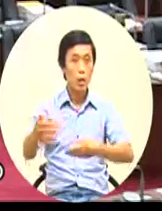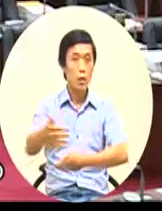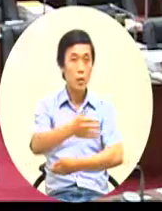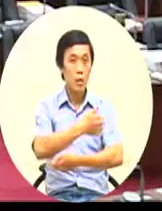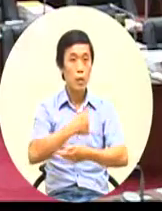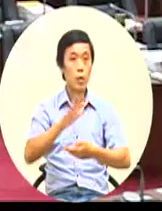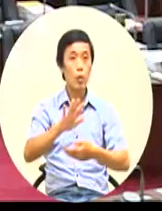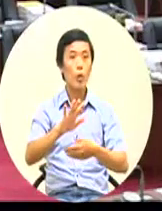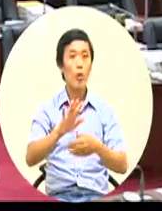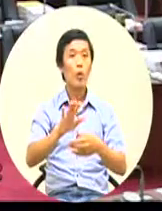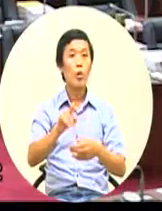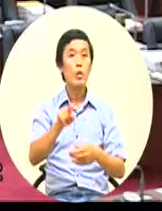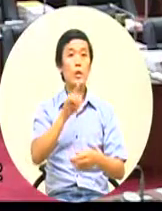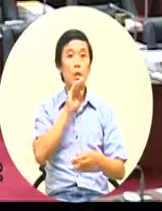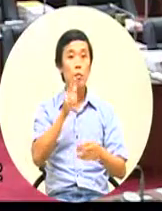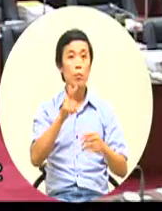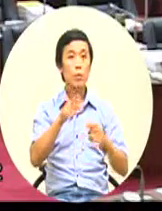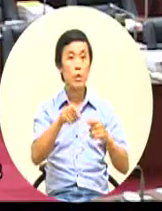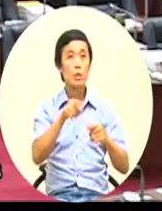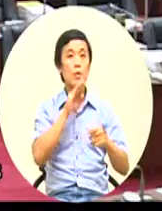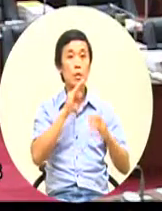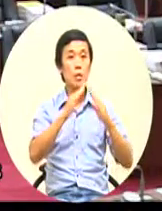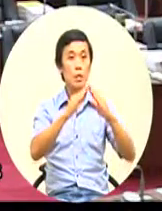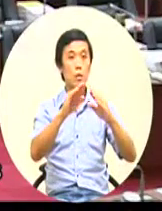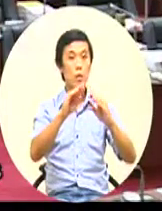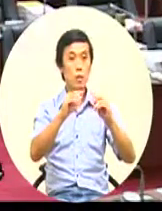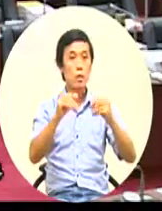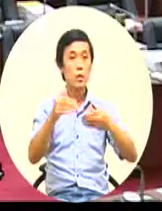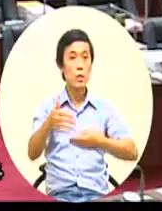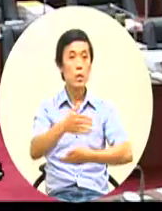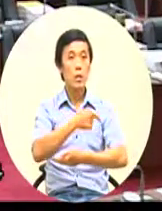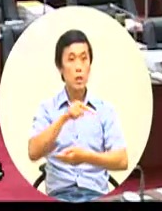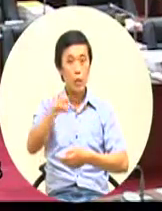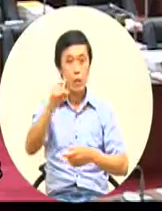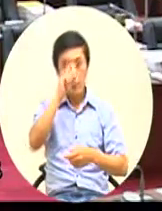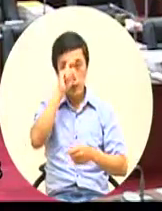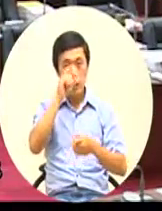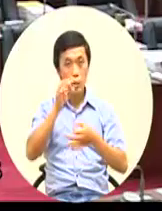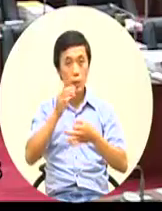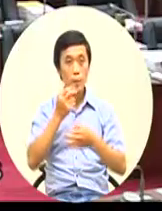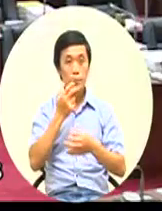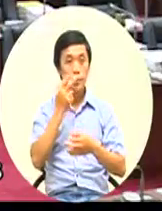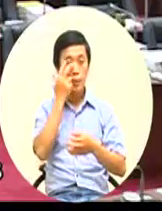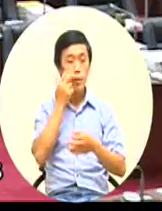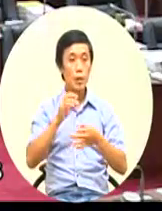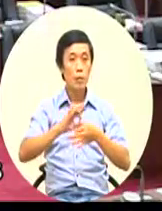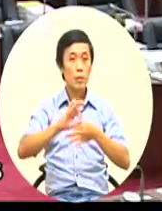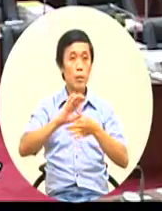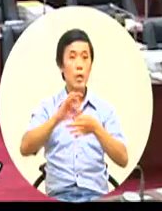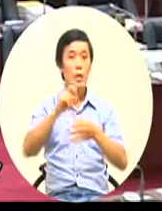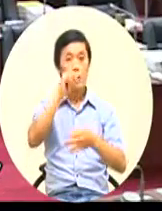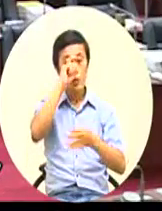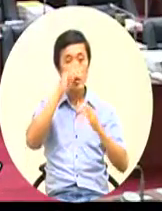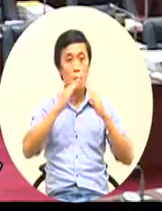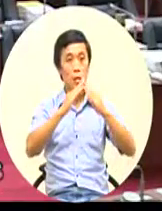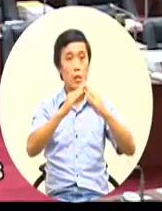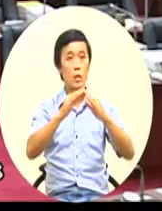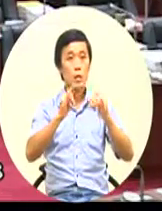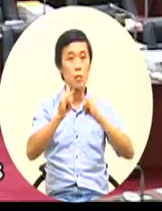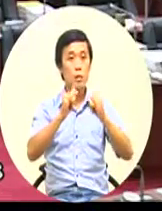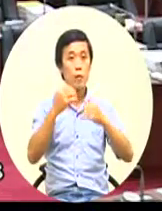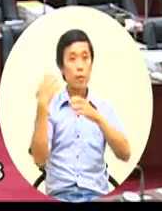以后，唔是市价征收嘛？结果因要要求这嘛？要求这咱市民爱负担，全部爱负担20亿